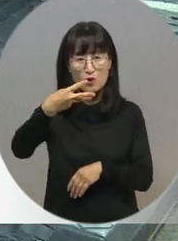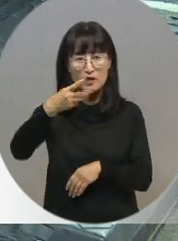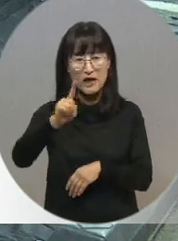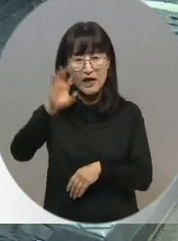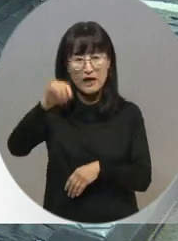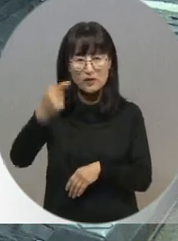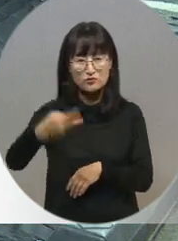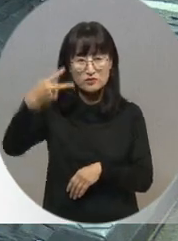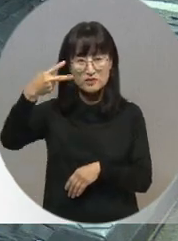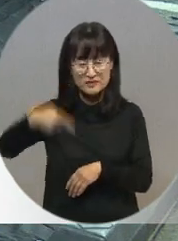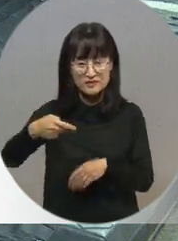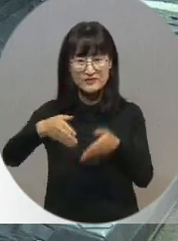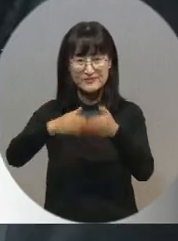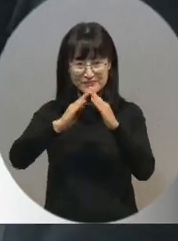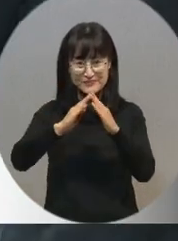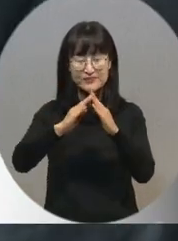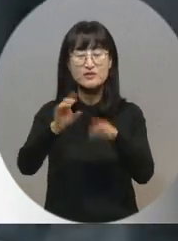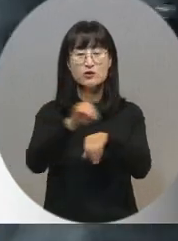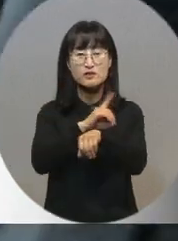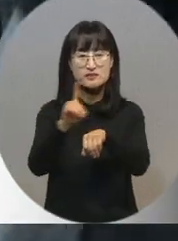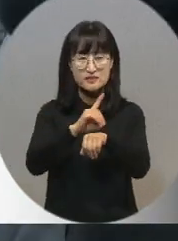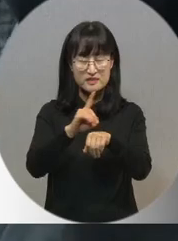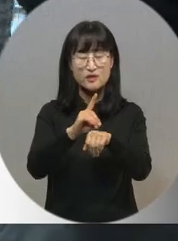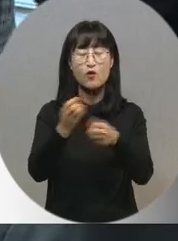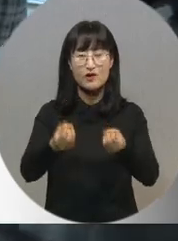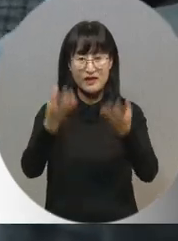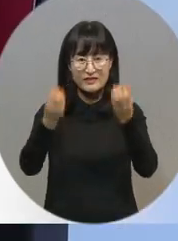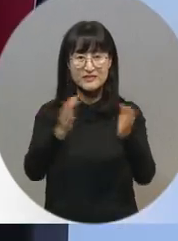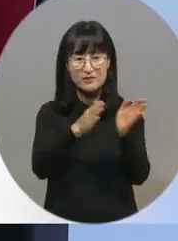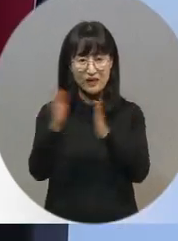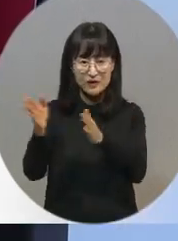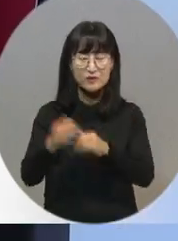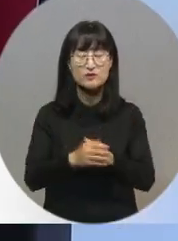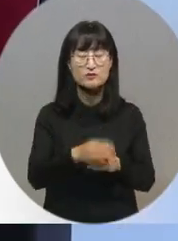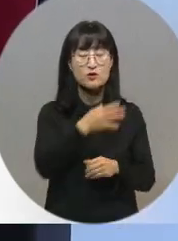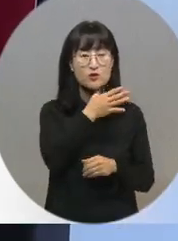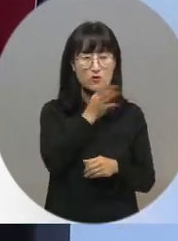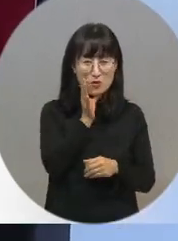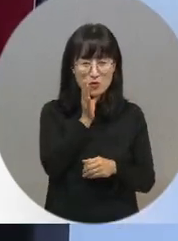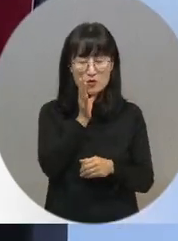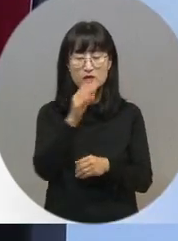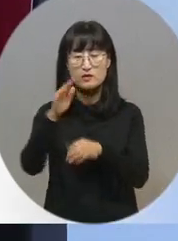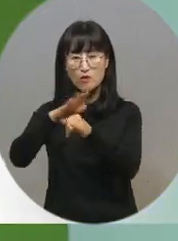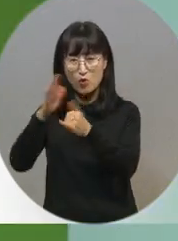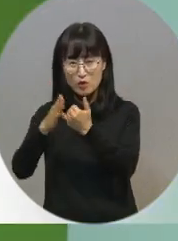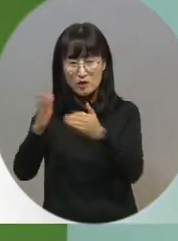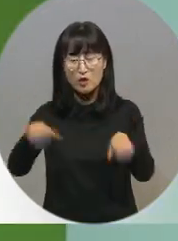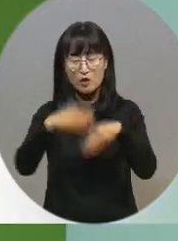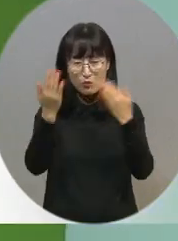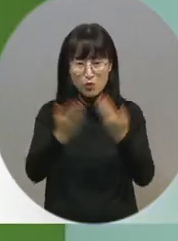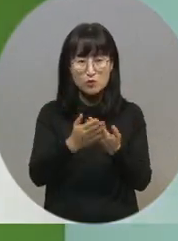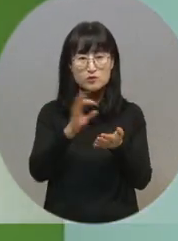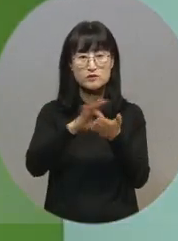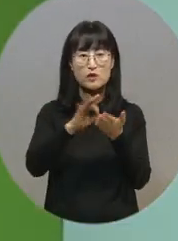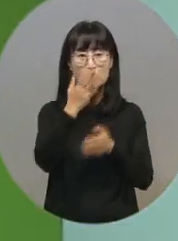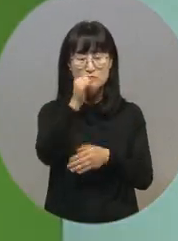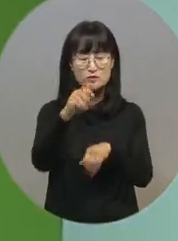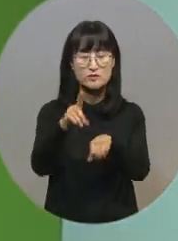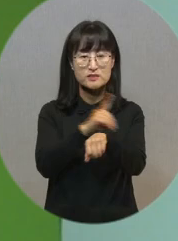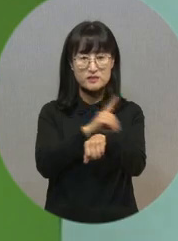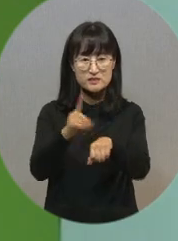디지털 행사를 마련했습니다. 놀라운드는 어린이부터 노인까지 다양한 세대가 이용할 수 있는 디지털